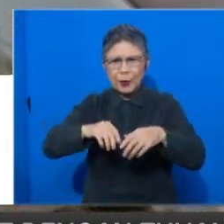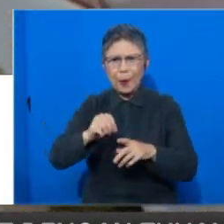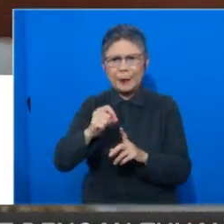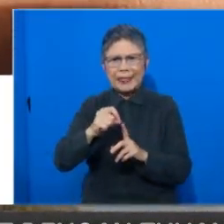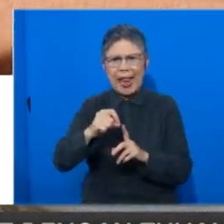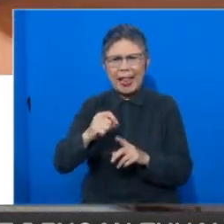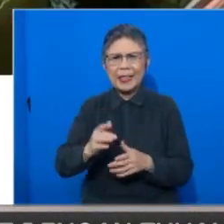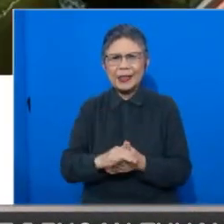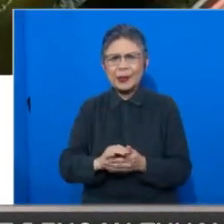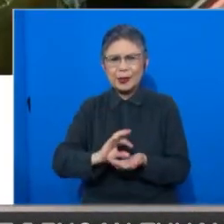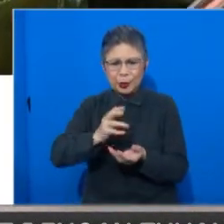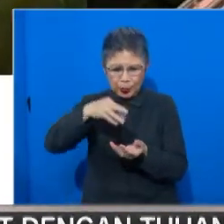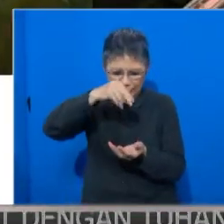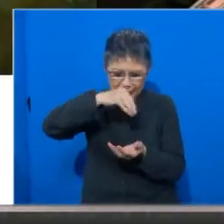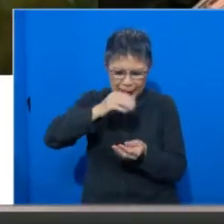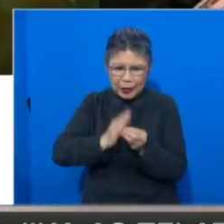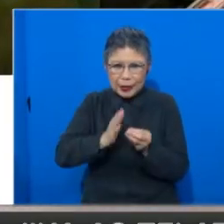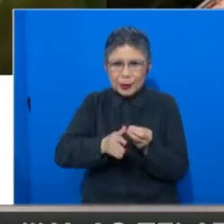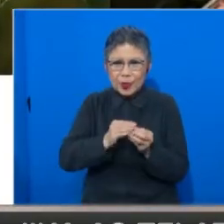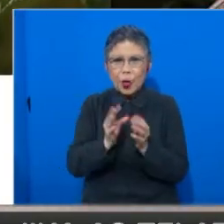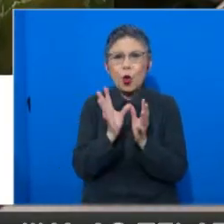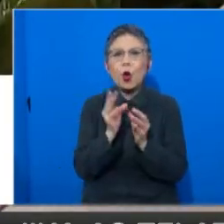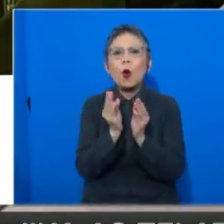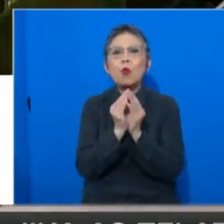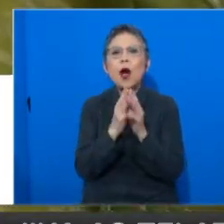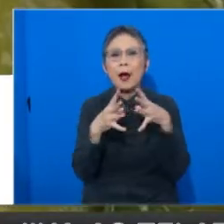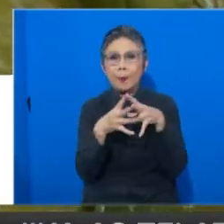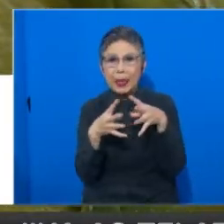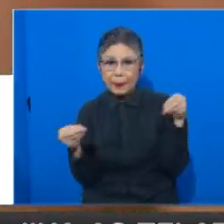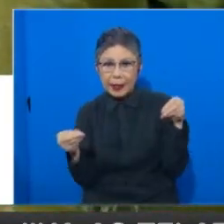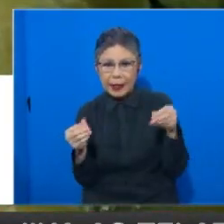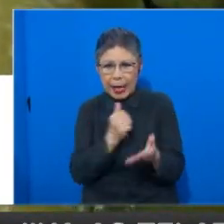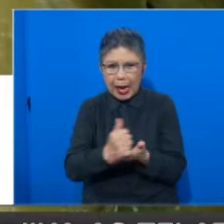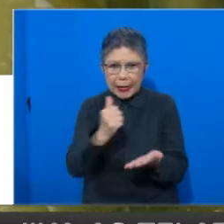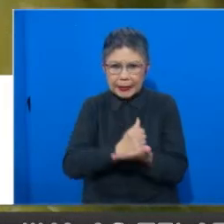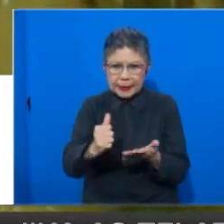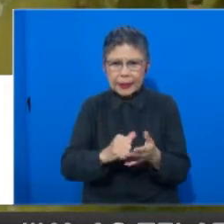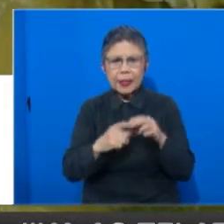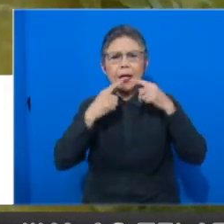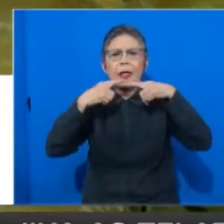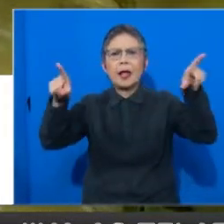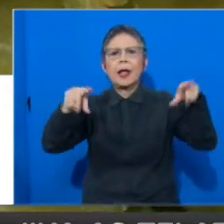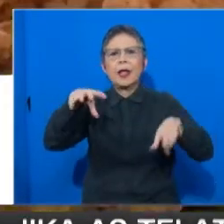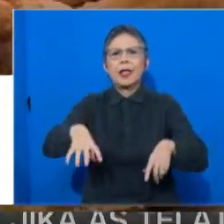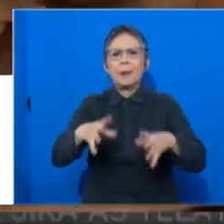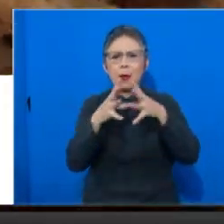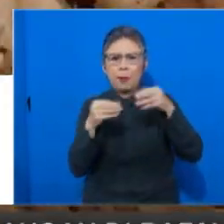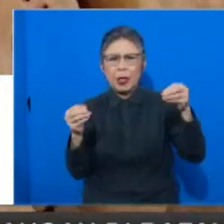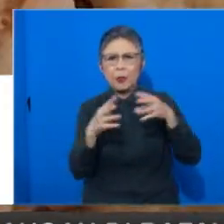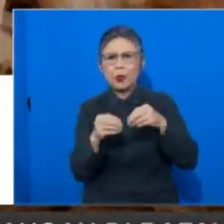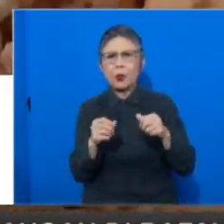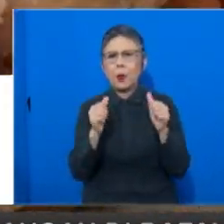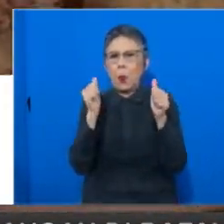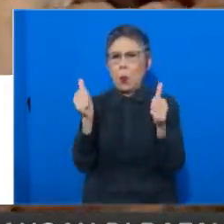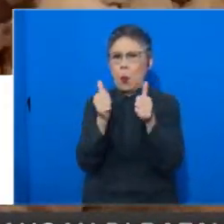festival ini nasi pecel diberi topping irisan buah belimbing sebagai tanda khas Kelurahan Karangsari yang terkenal sebagai penghasil belimbing varietas